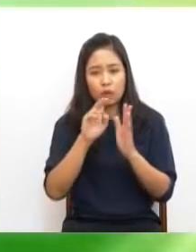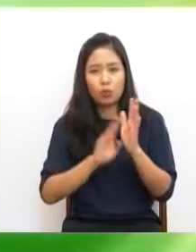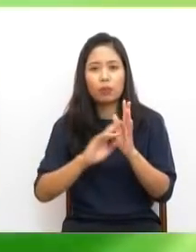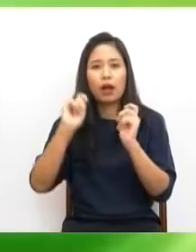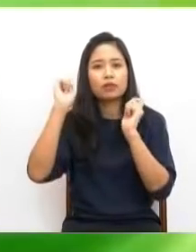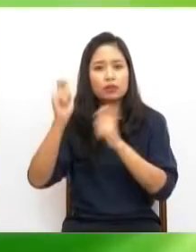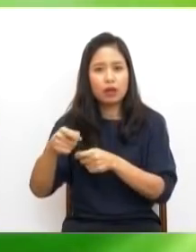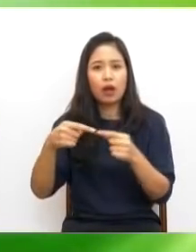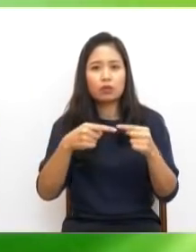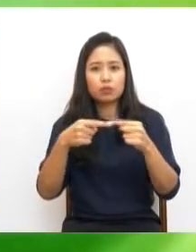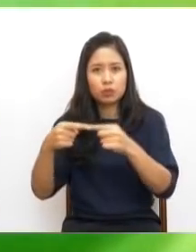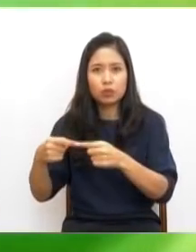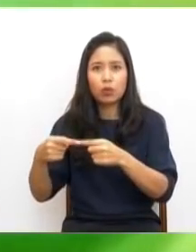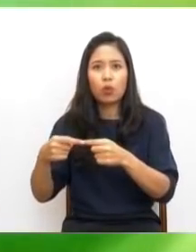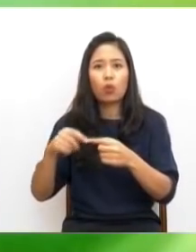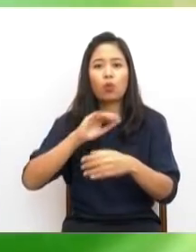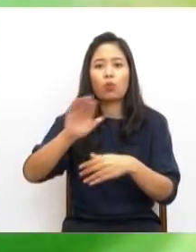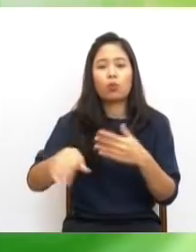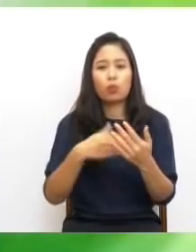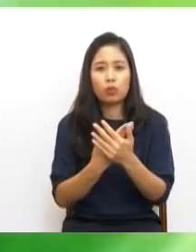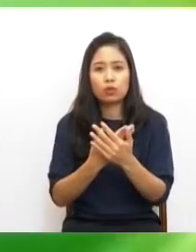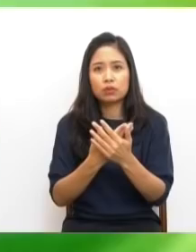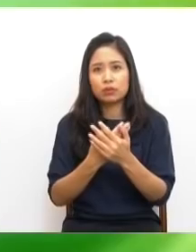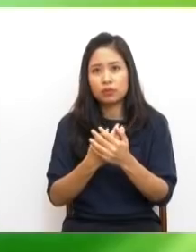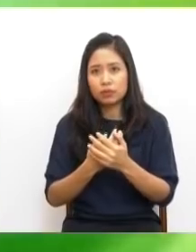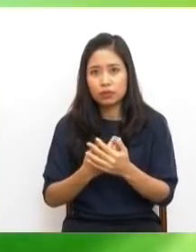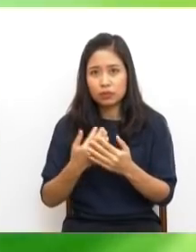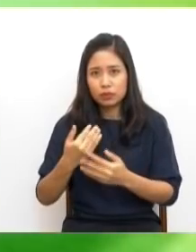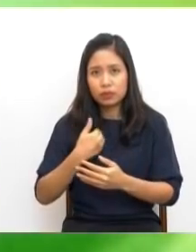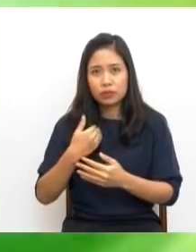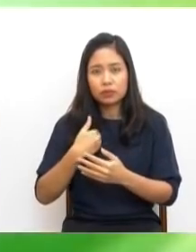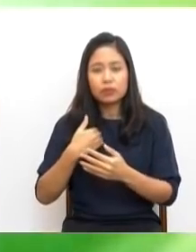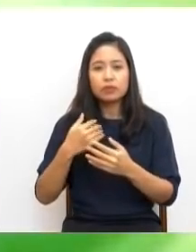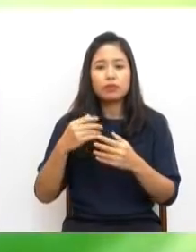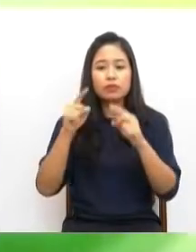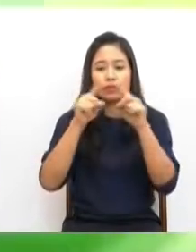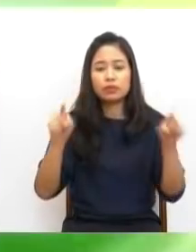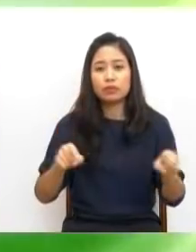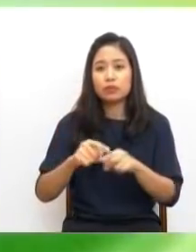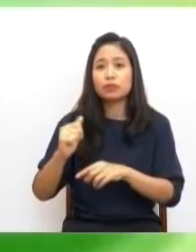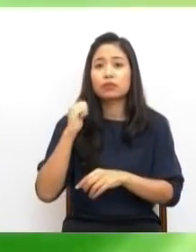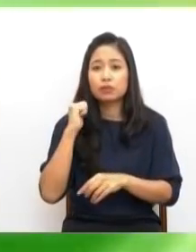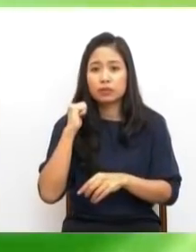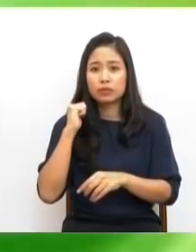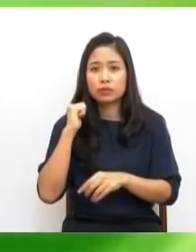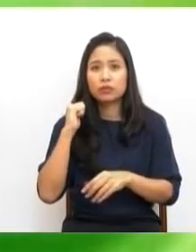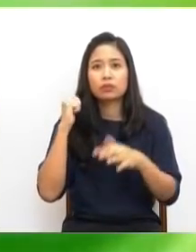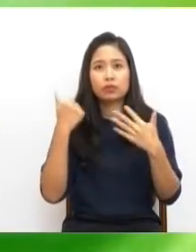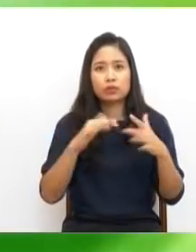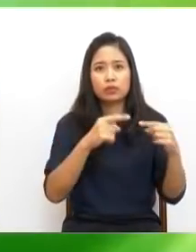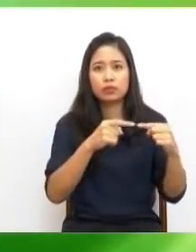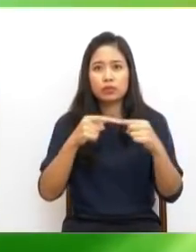ต่อทุกคนนะครับที่มีอยู่ในสัญญาเดิมทีนี้ในการปีนี้เนี่ยน